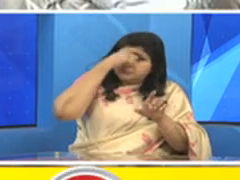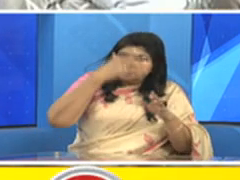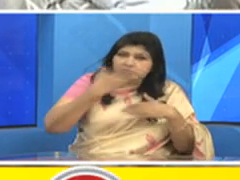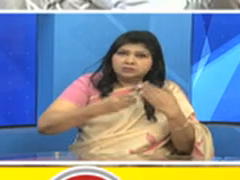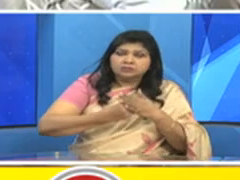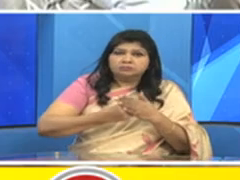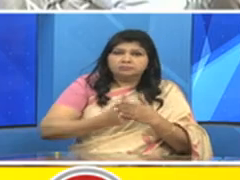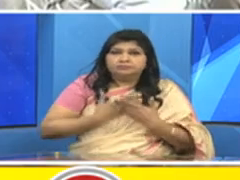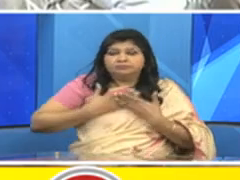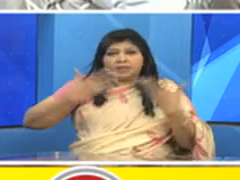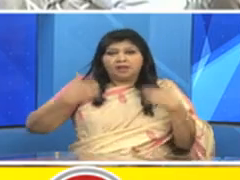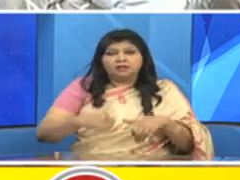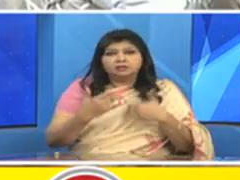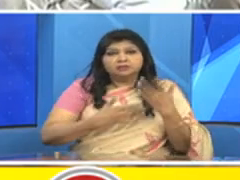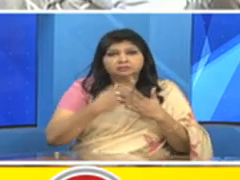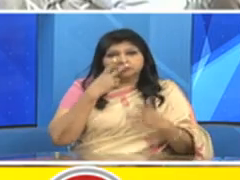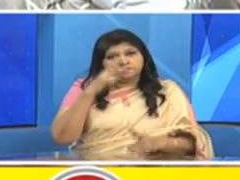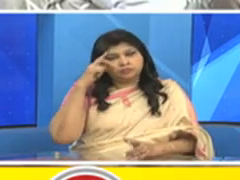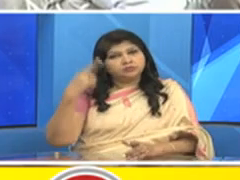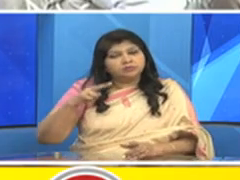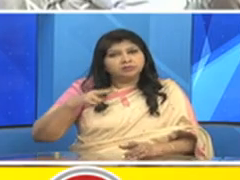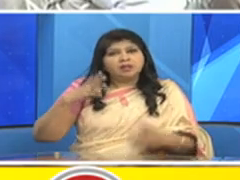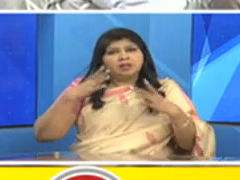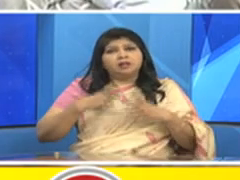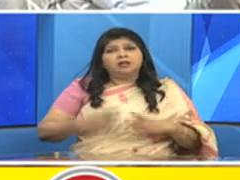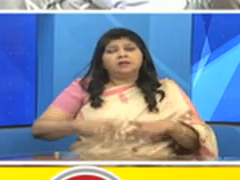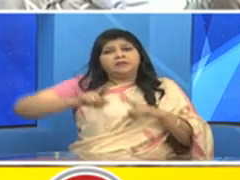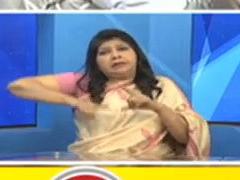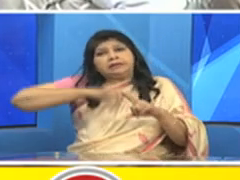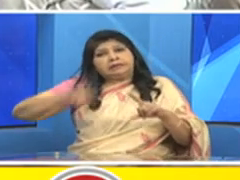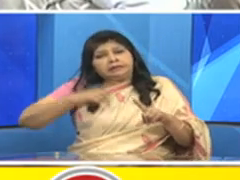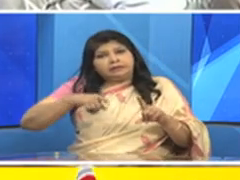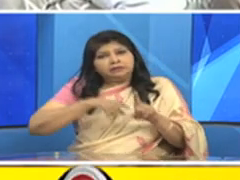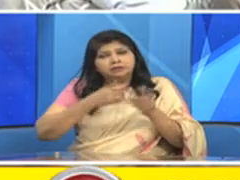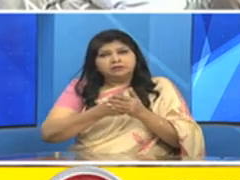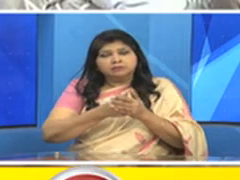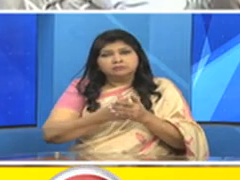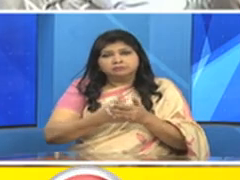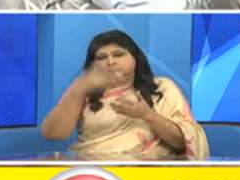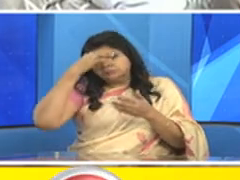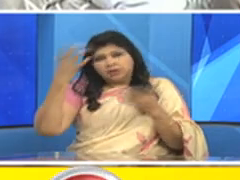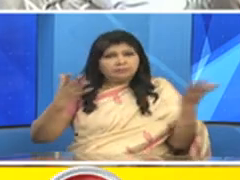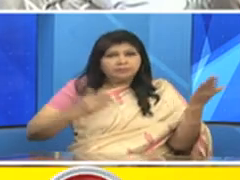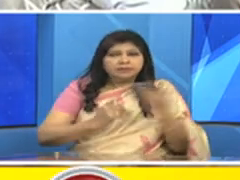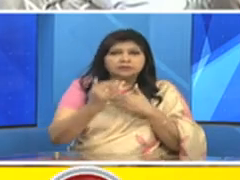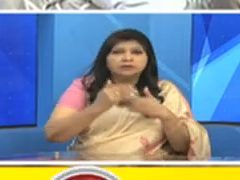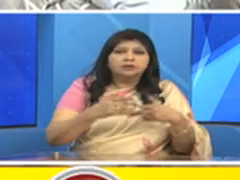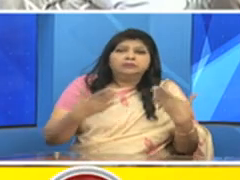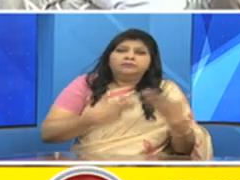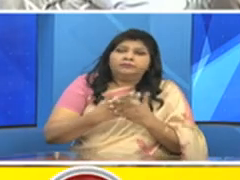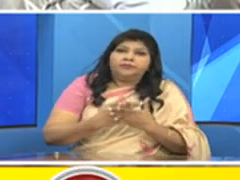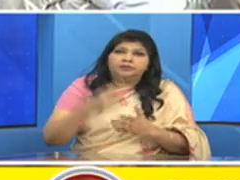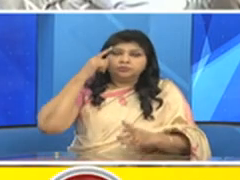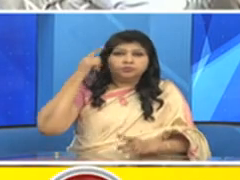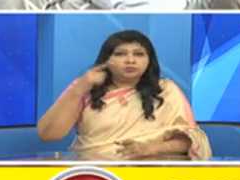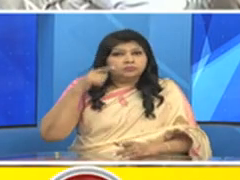लिए कितना दुष्कर रहा होगा। जीवन के हर पल, हर दिन का एक अनिश्चित भविष्य के साथ बढ़ना कितना कष्टप्रद रहा